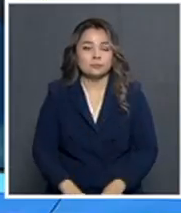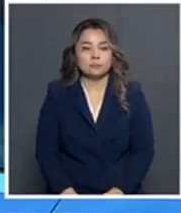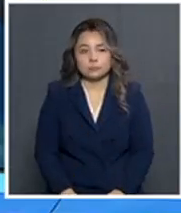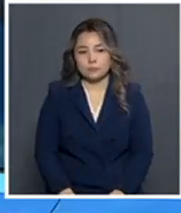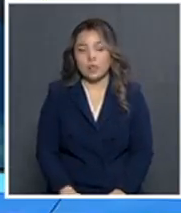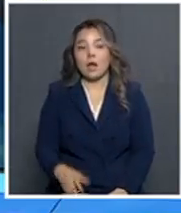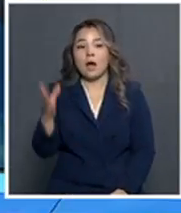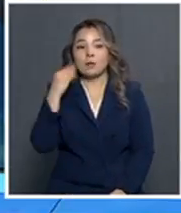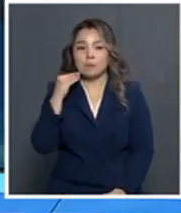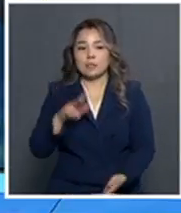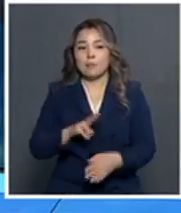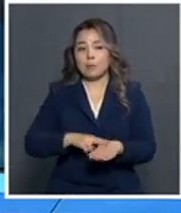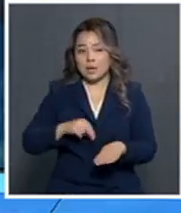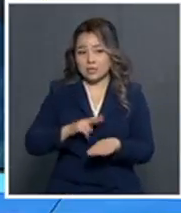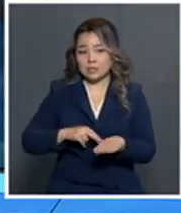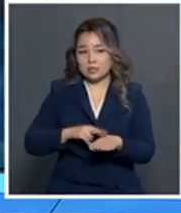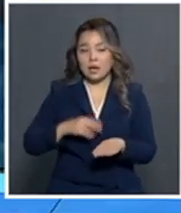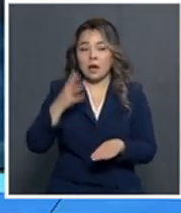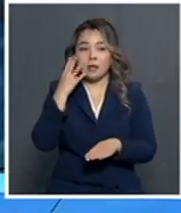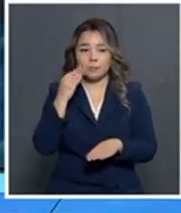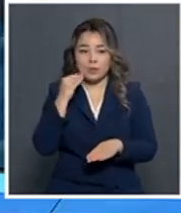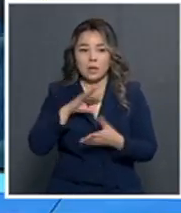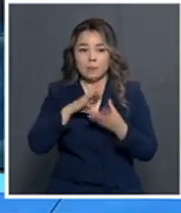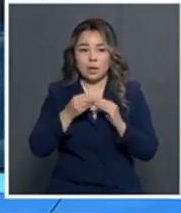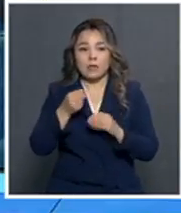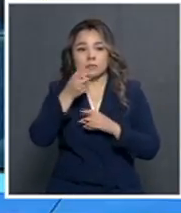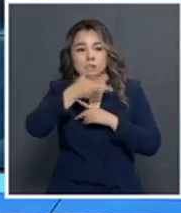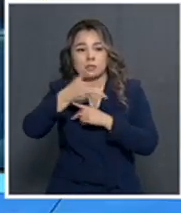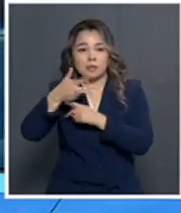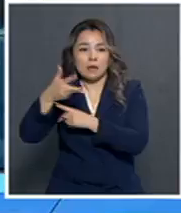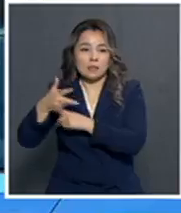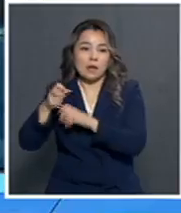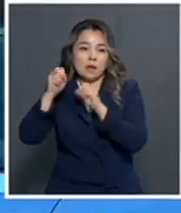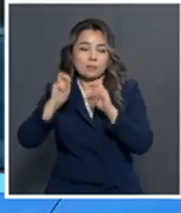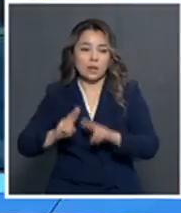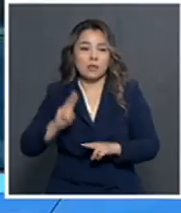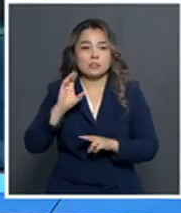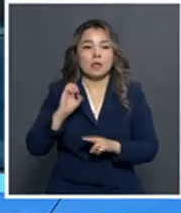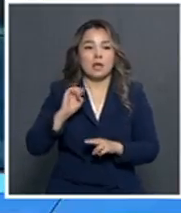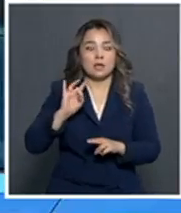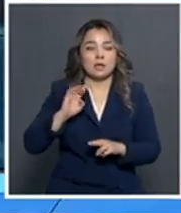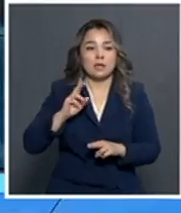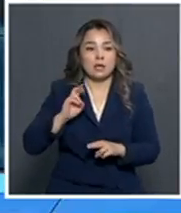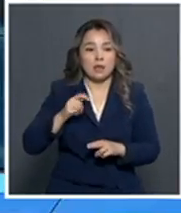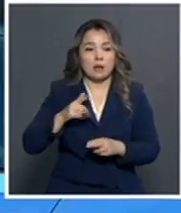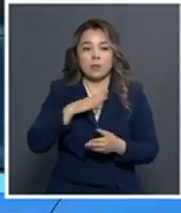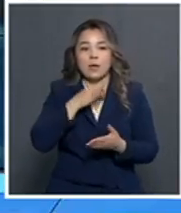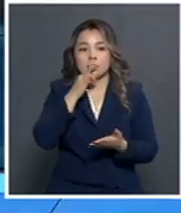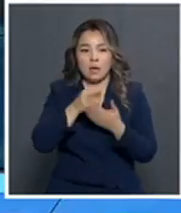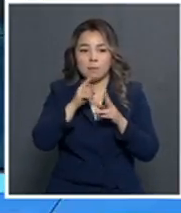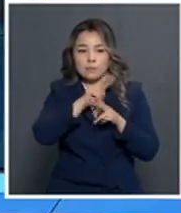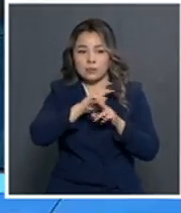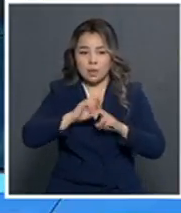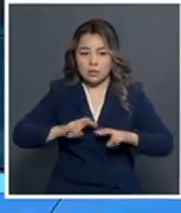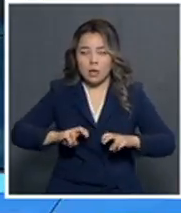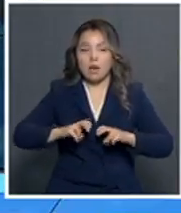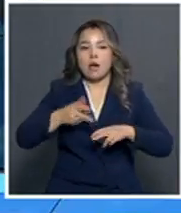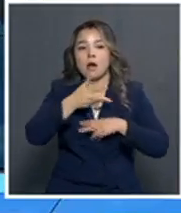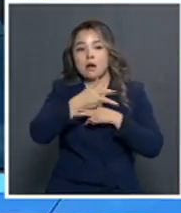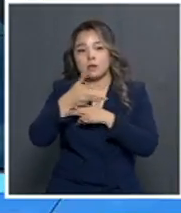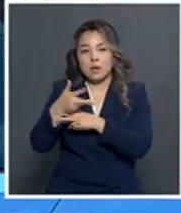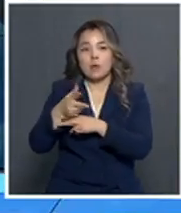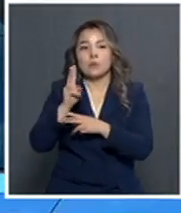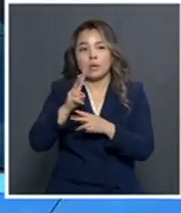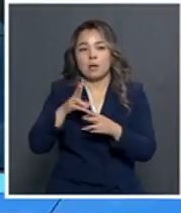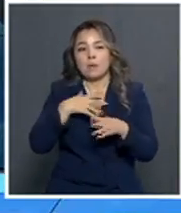Ал Алматы полицейлері енді көшеде жүргендерді сергек патруль қосымшасы арқылы тексереді. Алайда көпшілік бұл жүйені сергек камераларымен